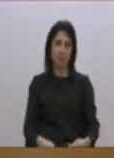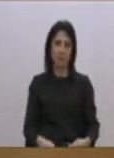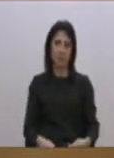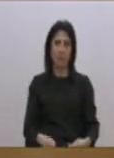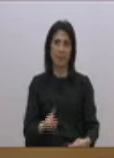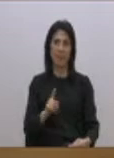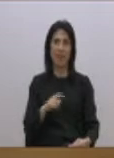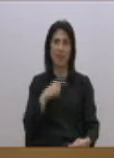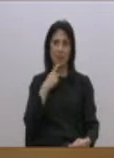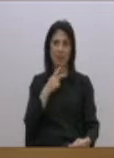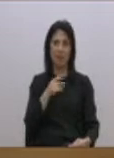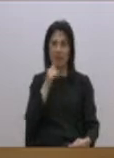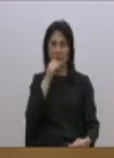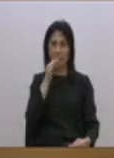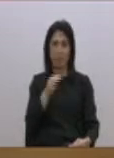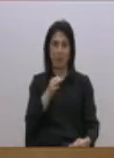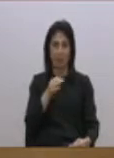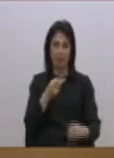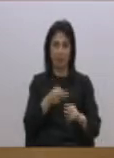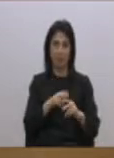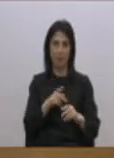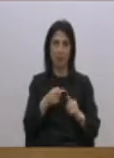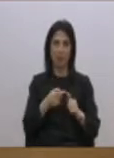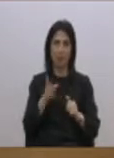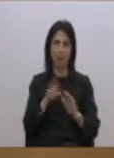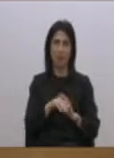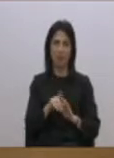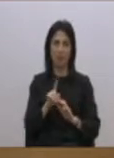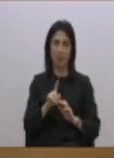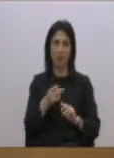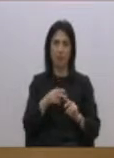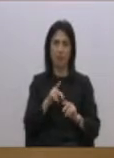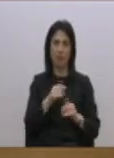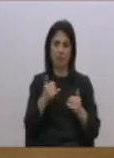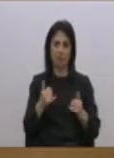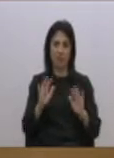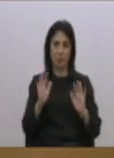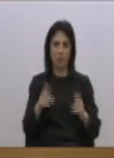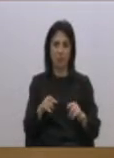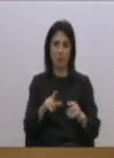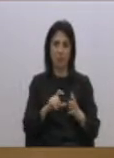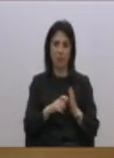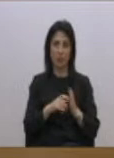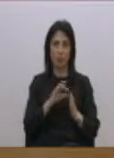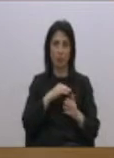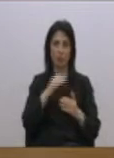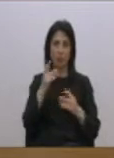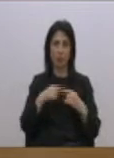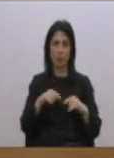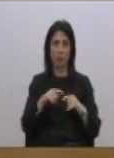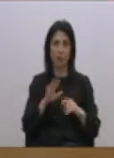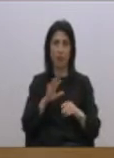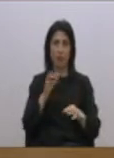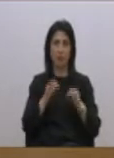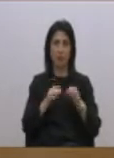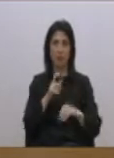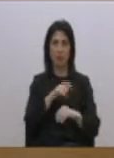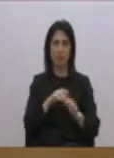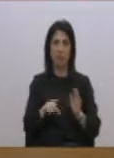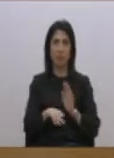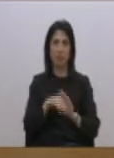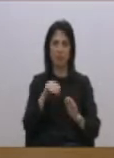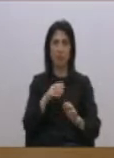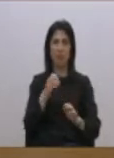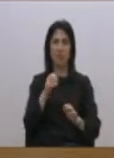ცვლილებებმა. რა თქმა უნდა ვერაფერი, ამიტომ ჩათვალეთ რომ ის რაც დღეს მოხდა ამ დარბაზში იუსტიციის უმაღლეს საბჭოს არამოსამართლე წერების არჩევას,